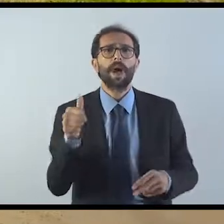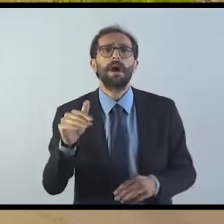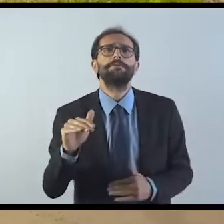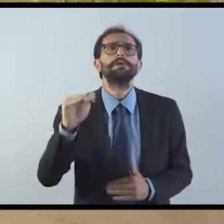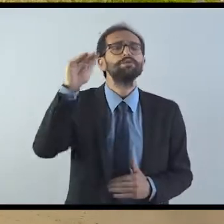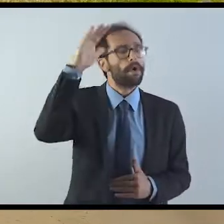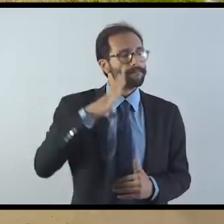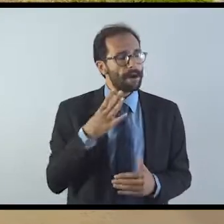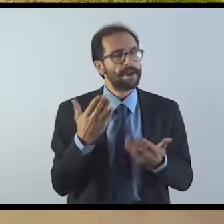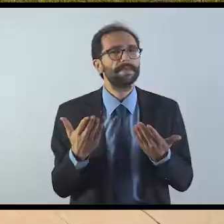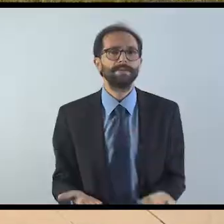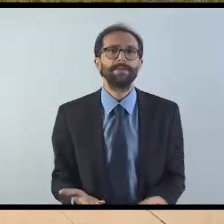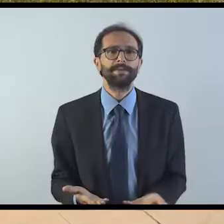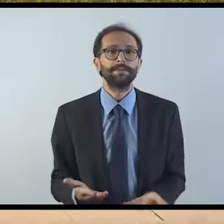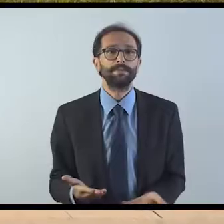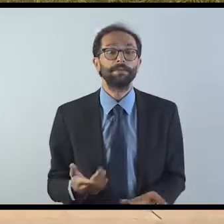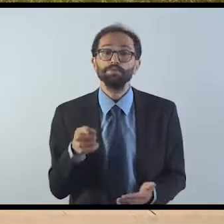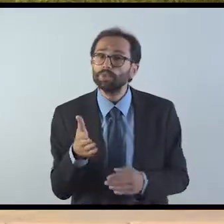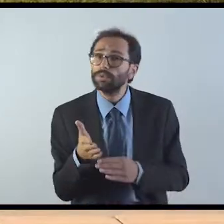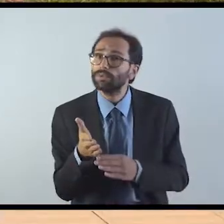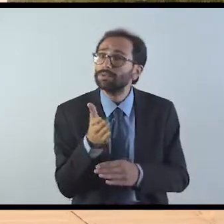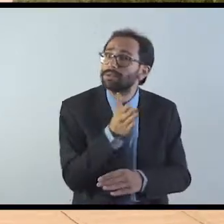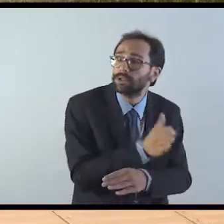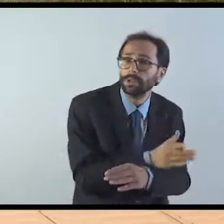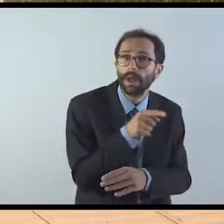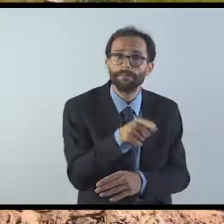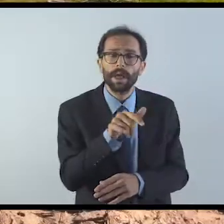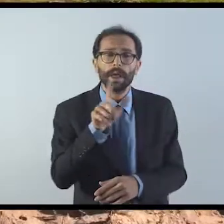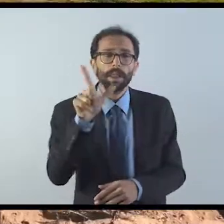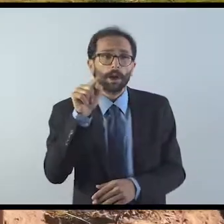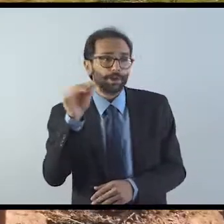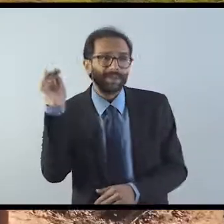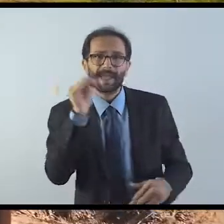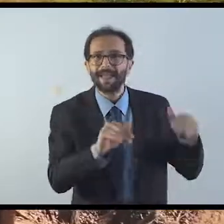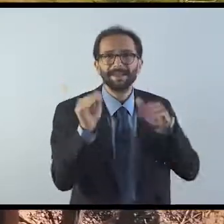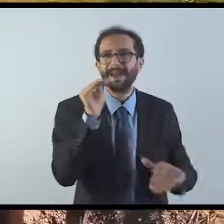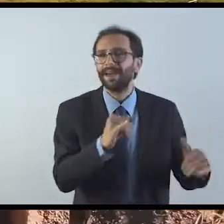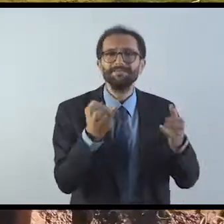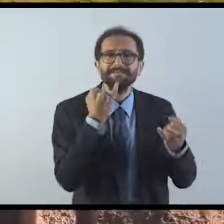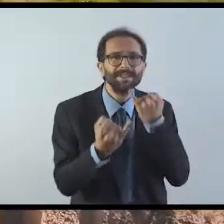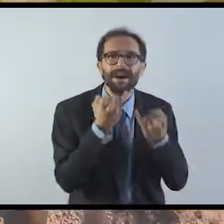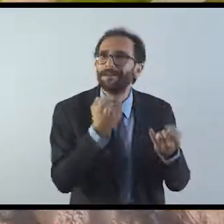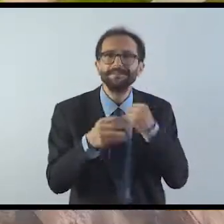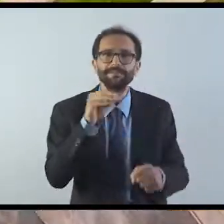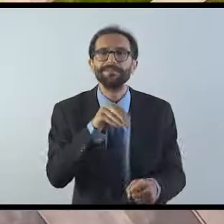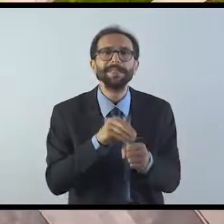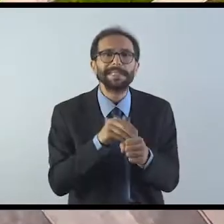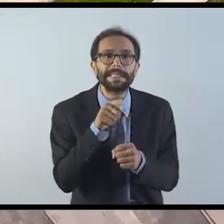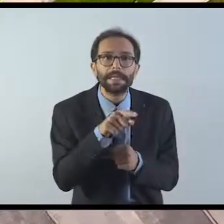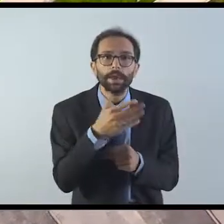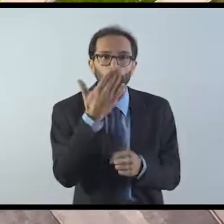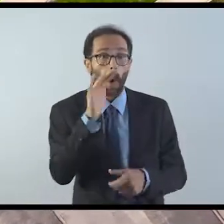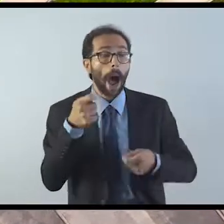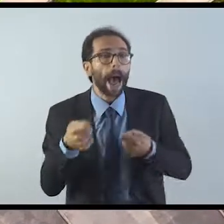bulunmasıdır bırak Ayrıca bu alanda ya göre gelen Ziyaretçiler için dua Eğitim Merkezi ve